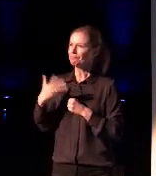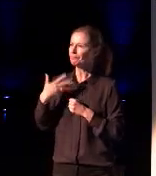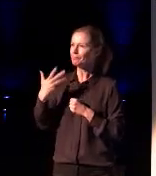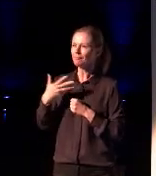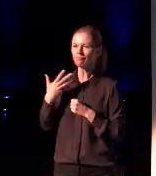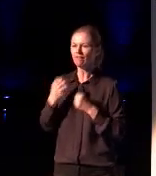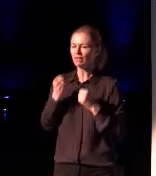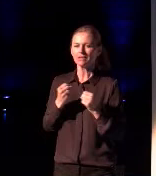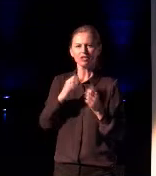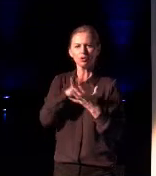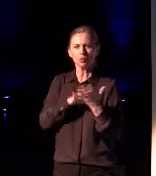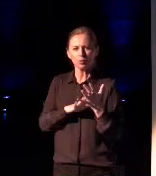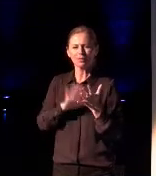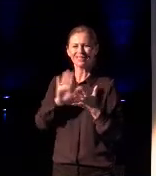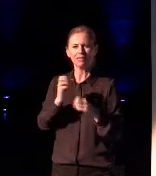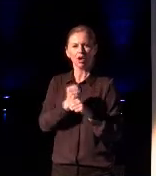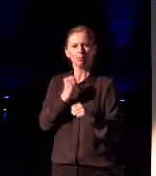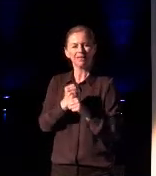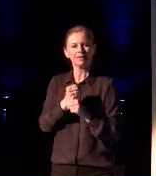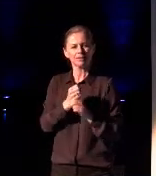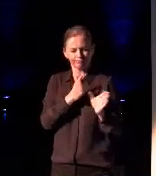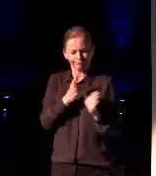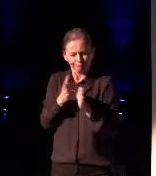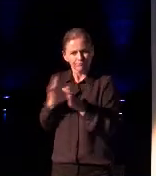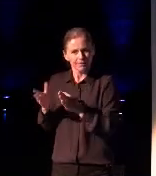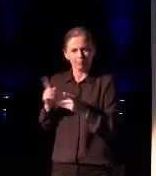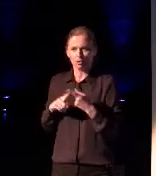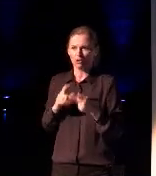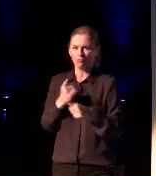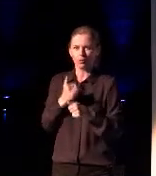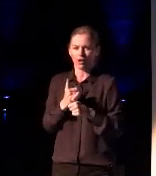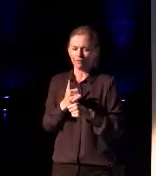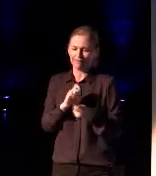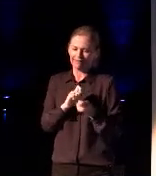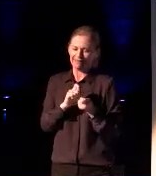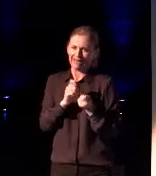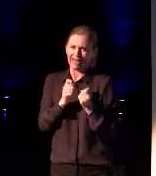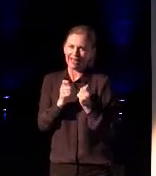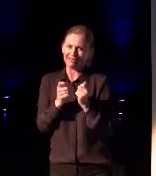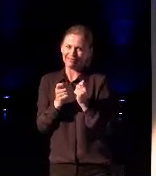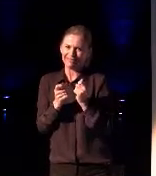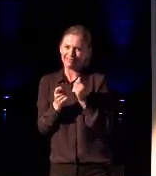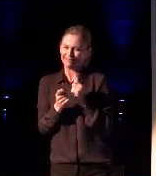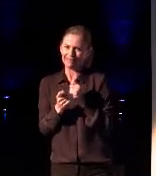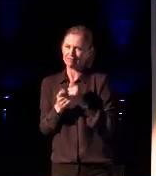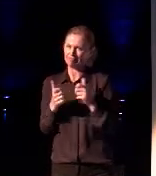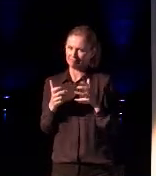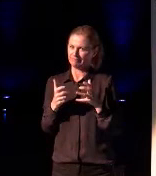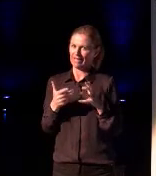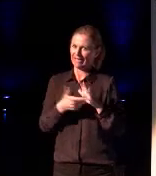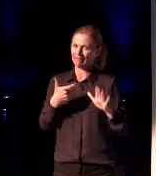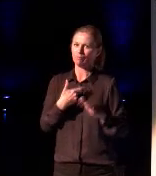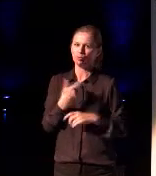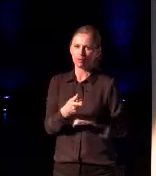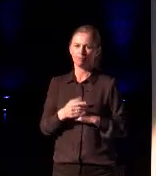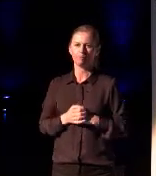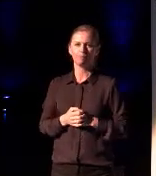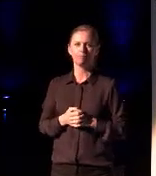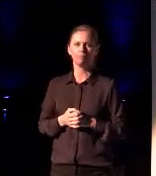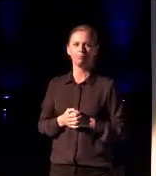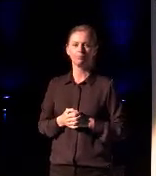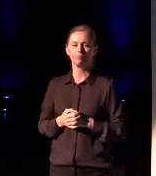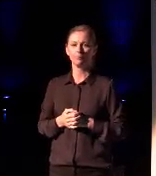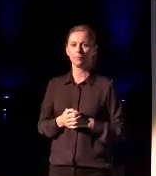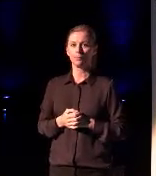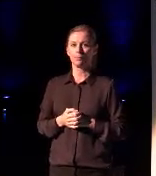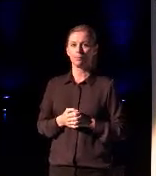måte strukturer på arbeidsprosesser og rutiner, at det å endre på det, det krever sitt. Da var jeg